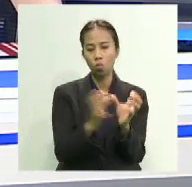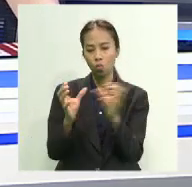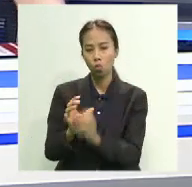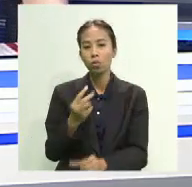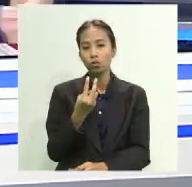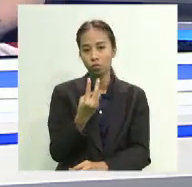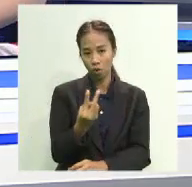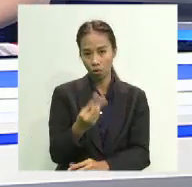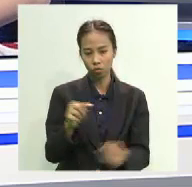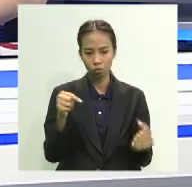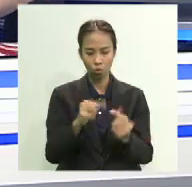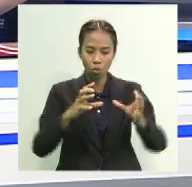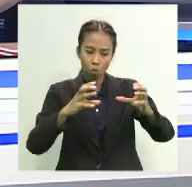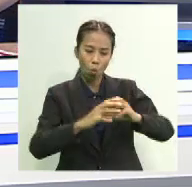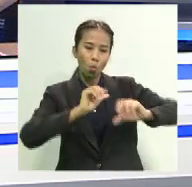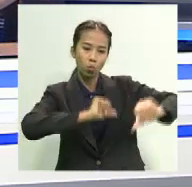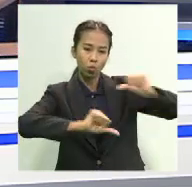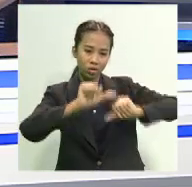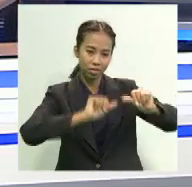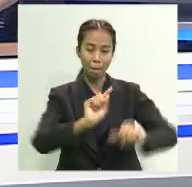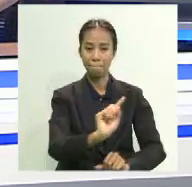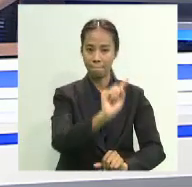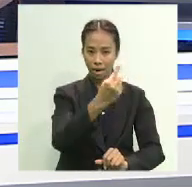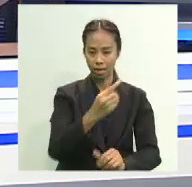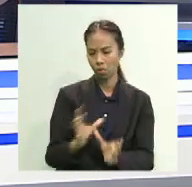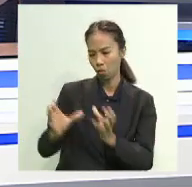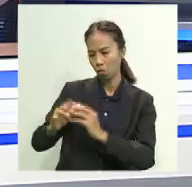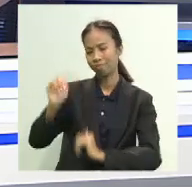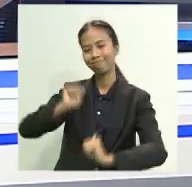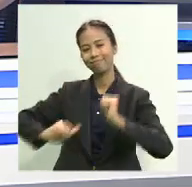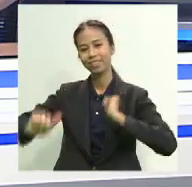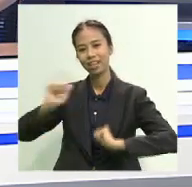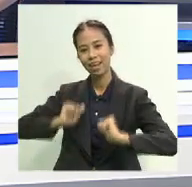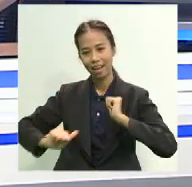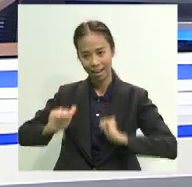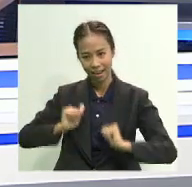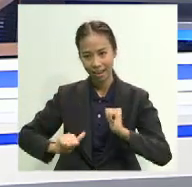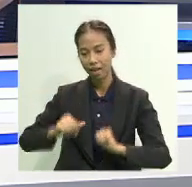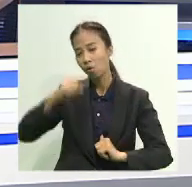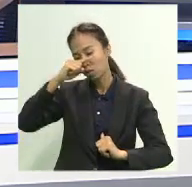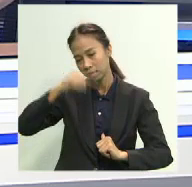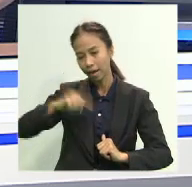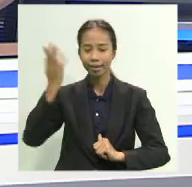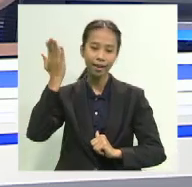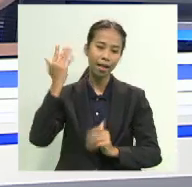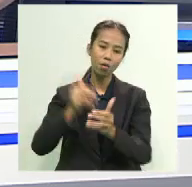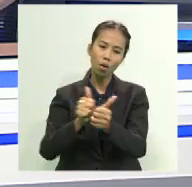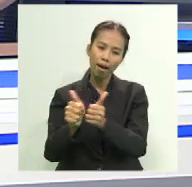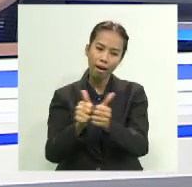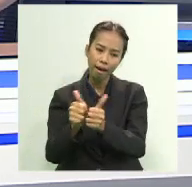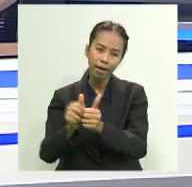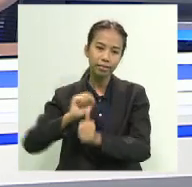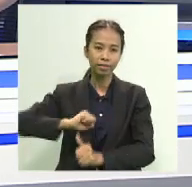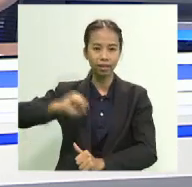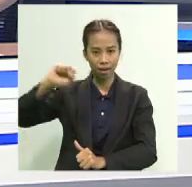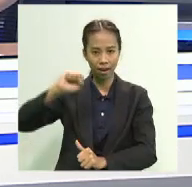คณะของนักวิทยาศาสตร์รุ่นใหม่นะคะแล้วก็อีกคณะนึงเนี่ยเป็นคณะนักแสดงเยาวชนไทยที่ชนะการประกวดด้านศิลปะวัฒนธร